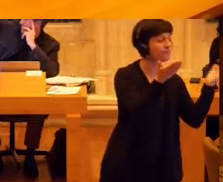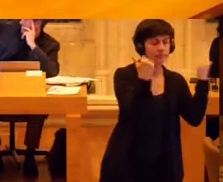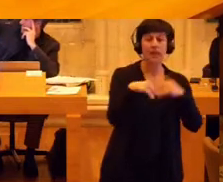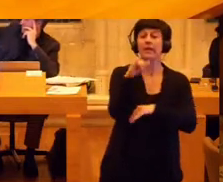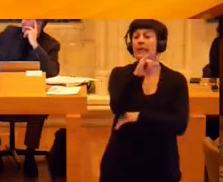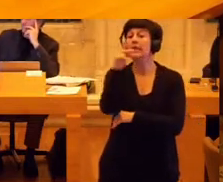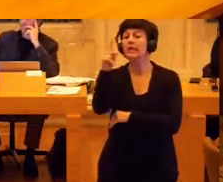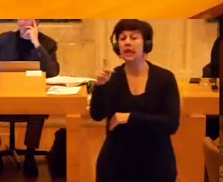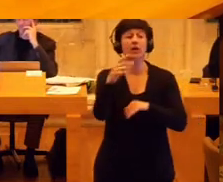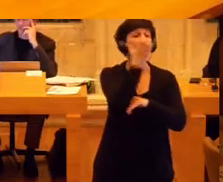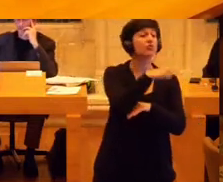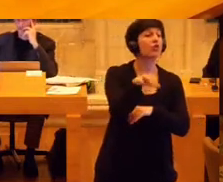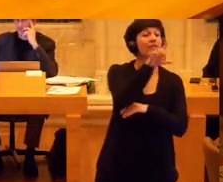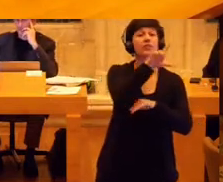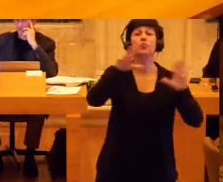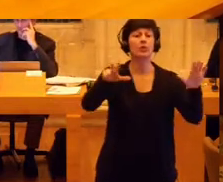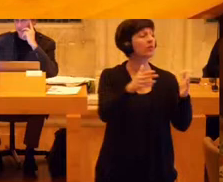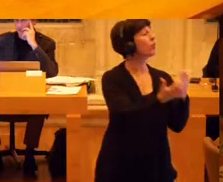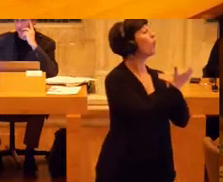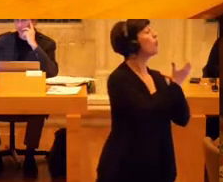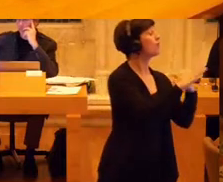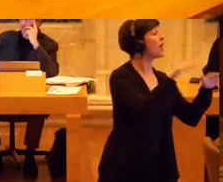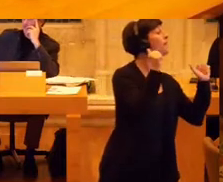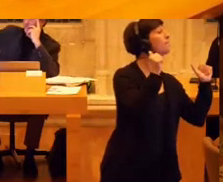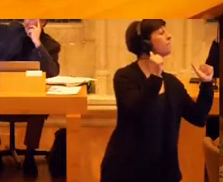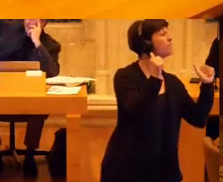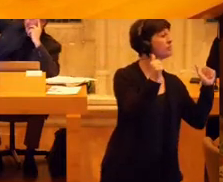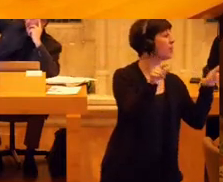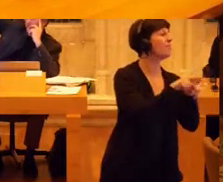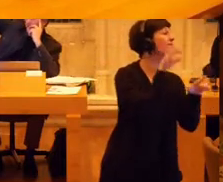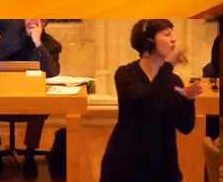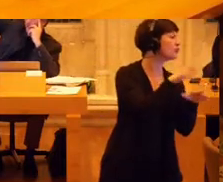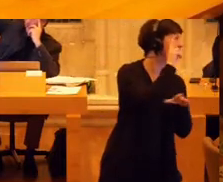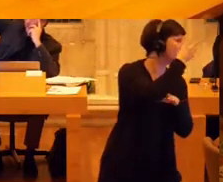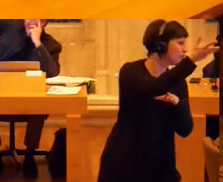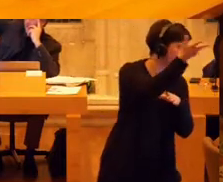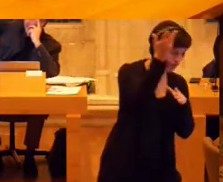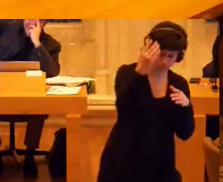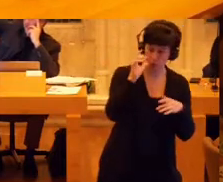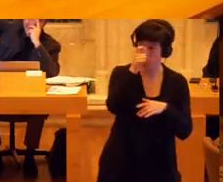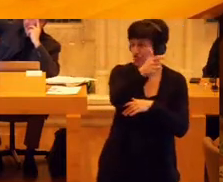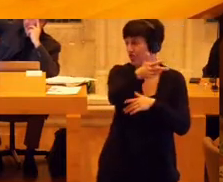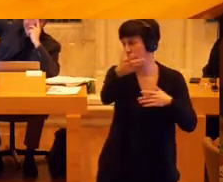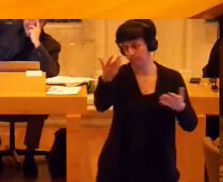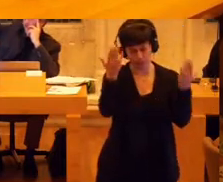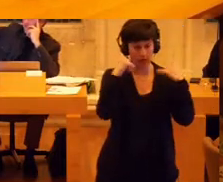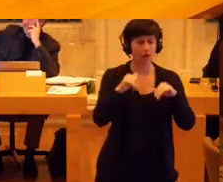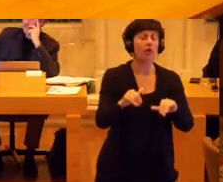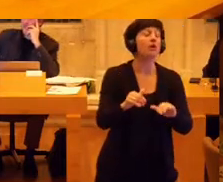IK 128, des contre ? Abstention. Même vote, j'imagine ? Cohérence.